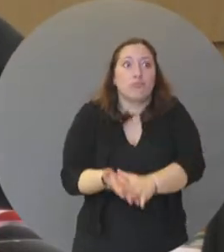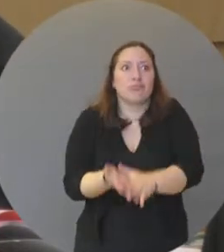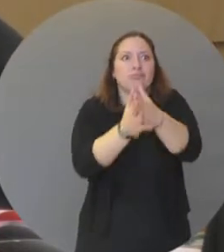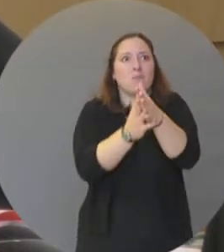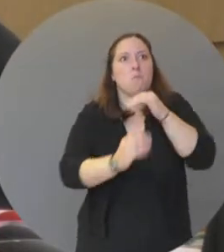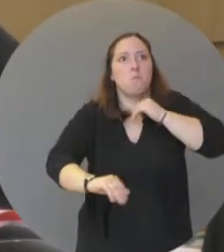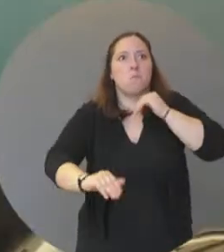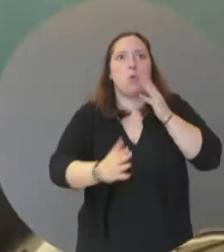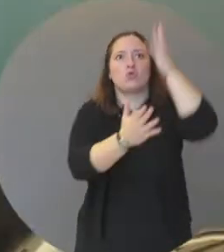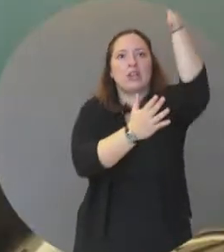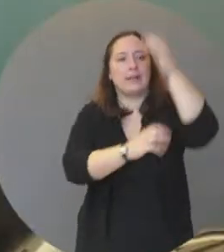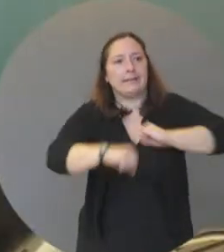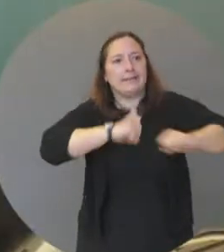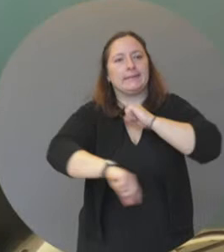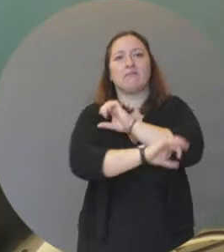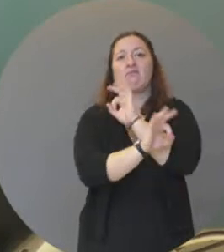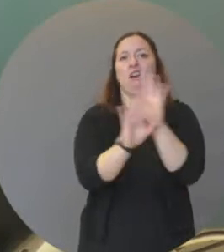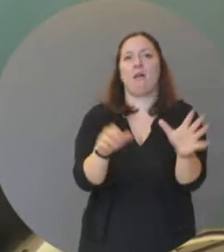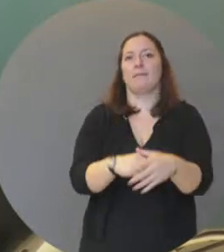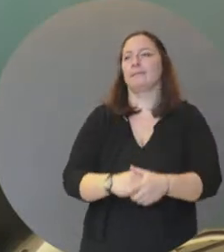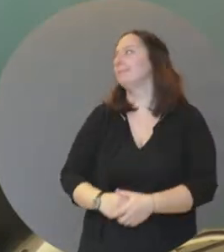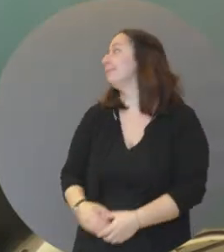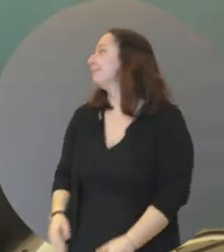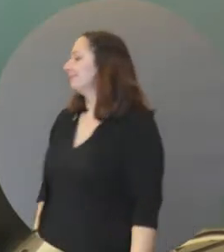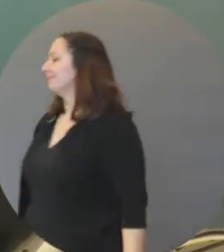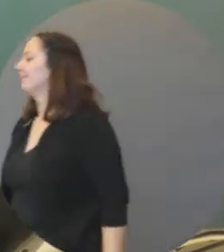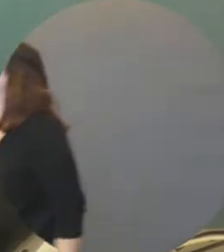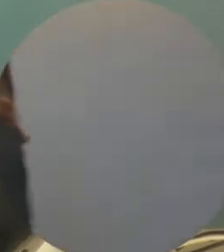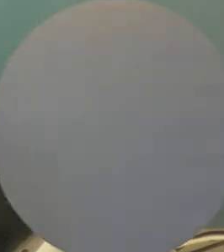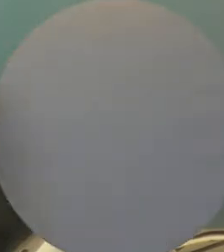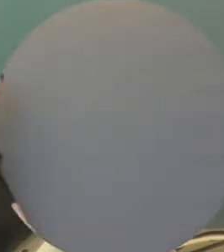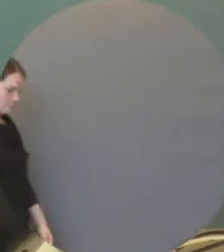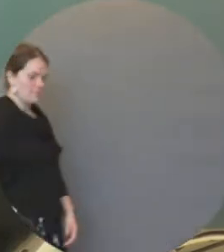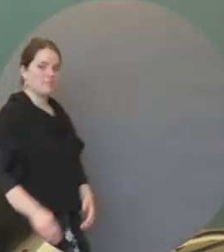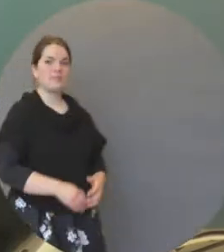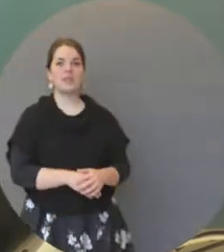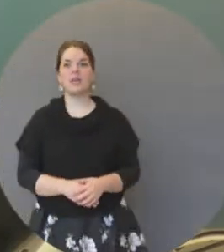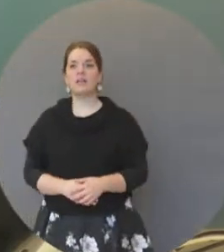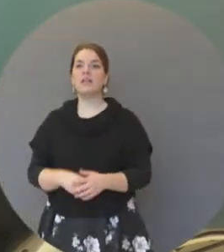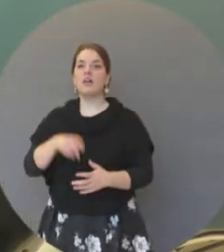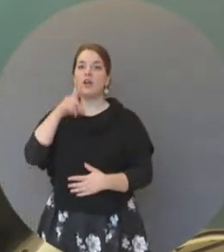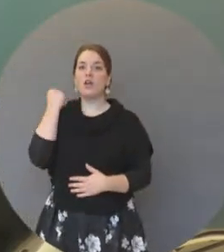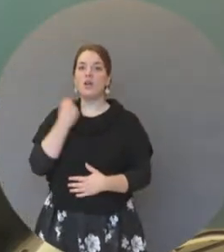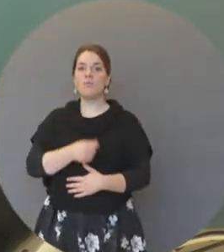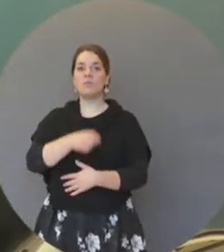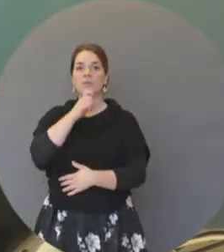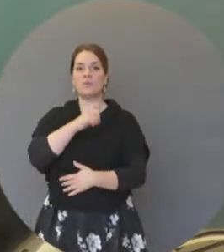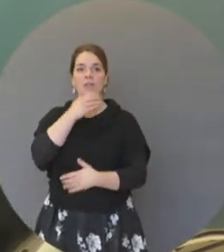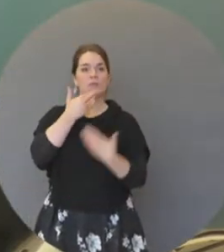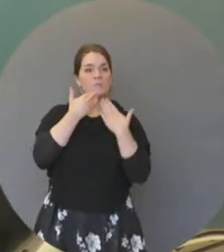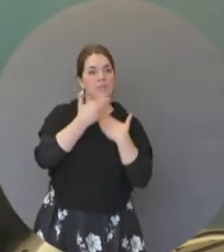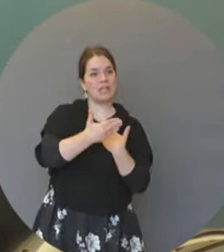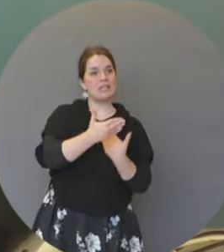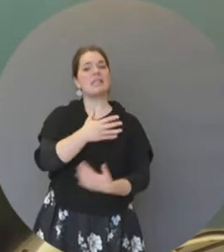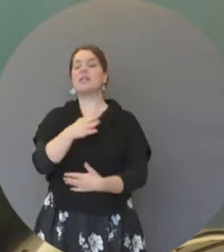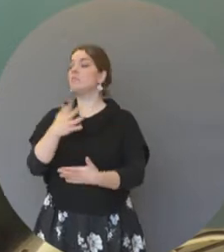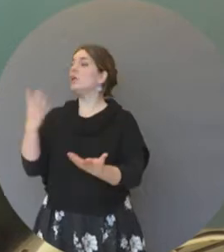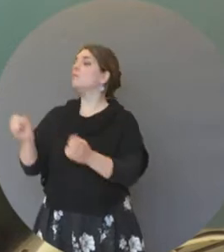merci Monsieur métaux je ne vois pas d'autre demande de paroles madame Thibault dorénot pour conclure